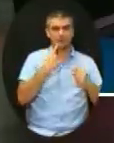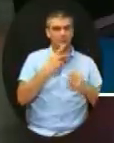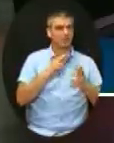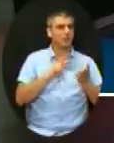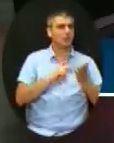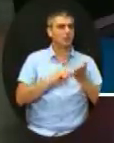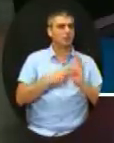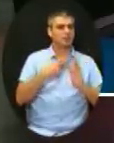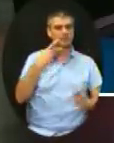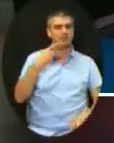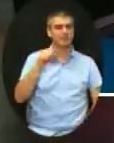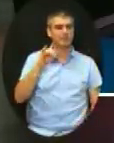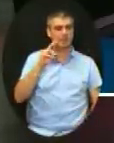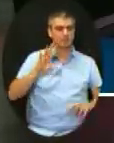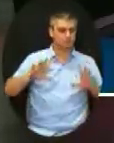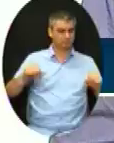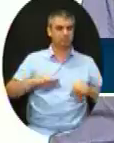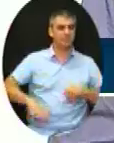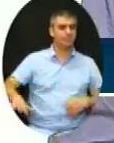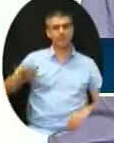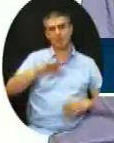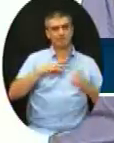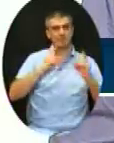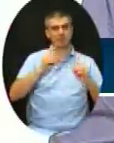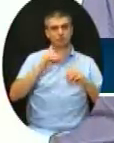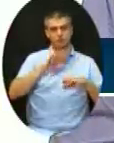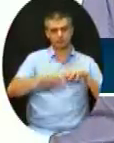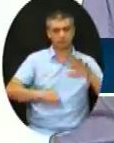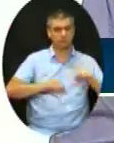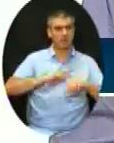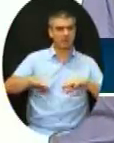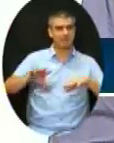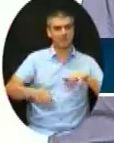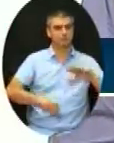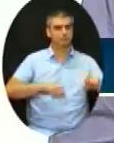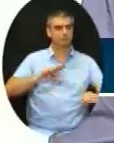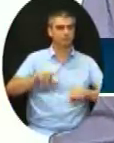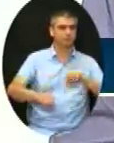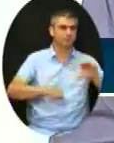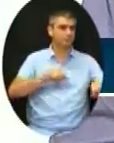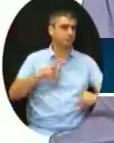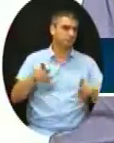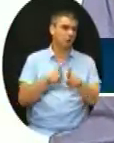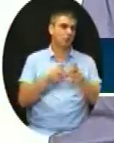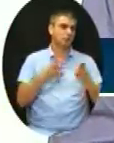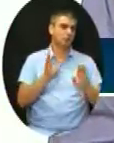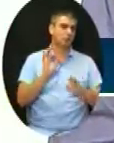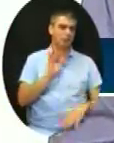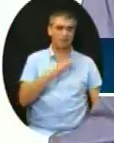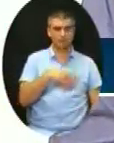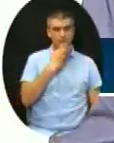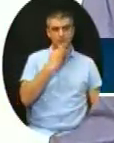תוכנית פייד, להשתלטות על המרחב בדרך של דונם אחר דונם, רגב אחרי רגב או מה שזה לא יהיה, באותה שיטה אולי